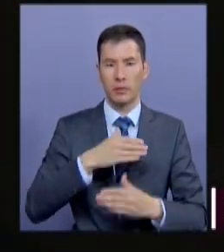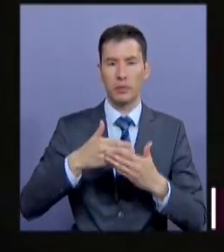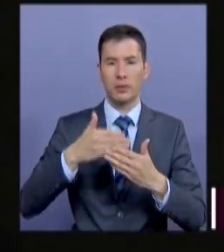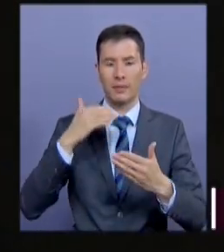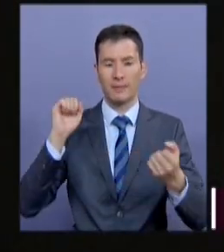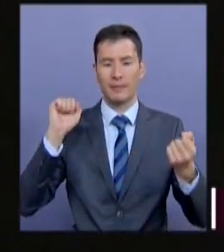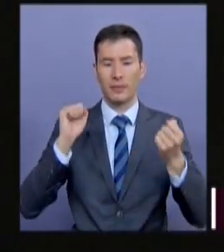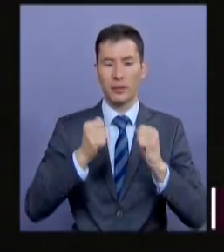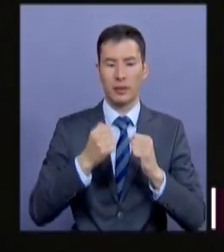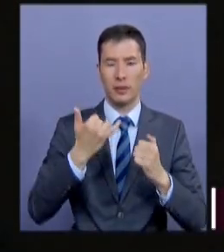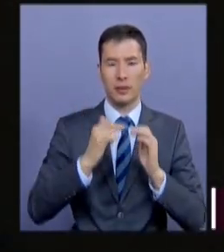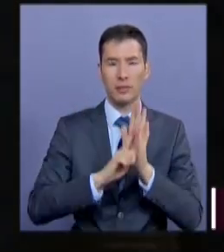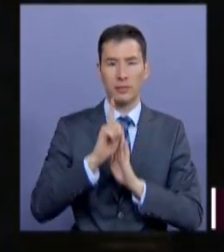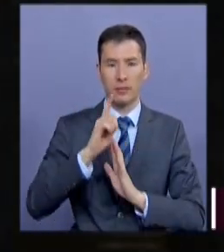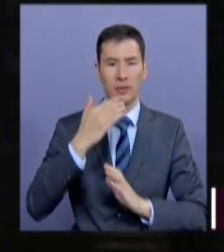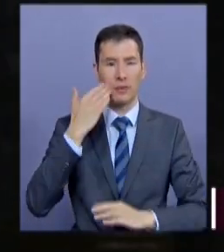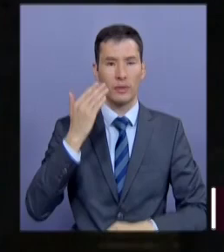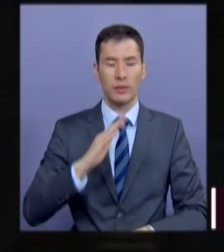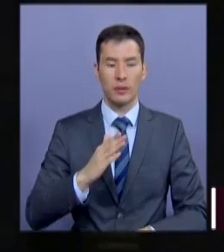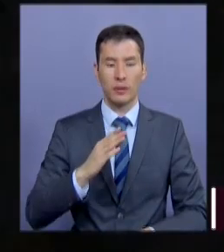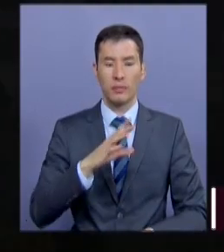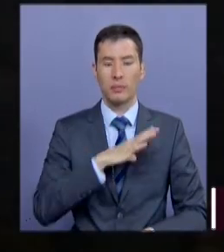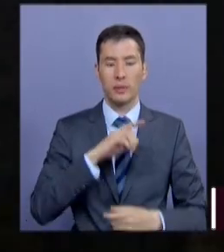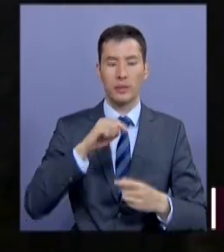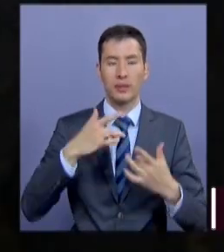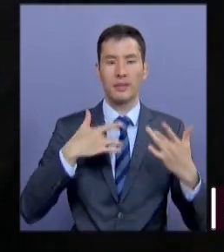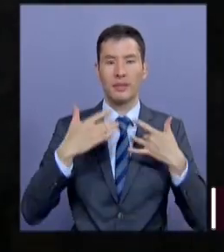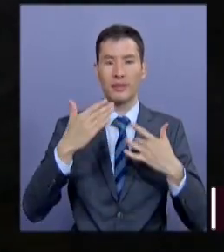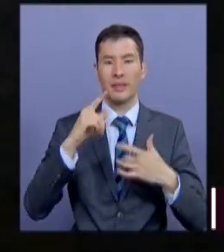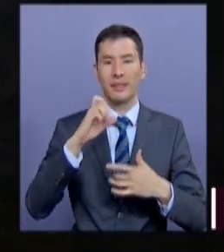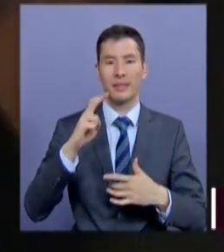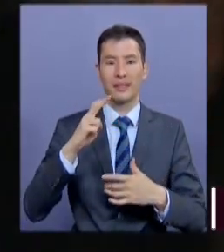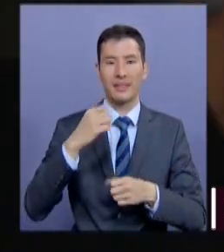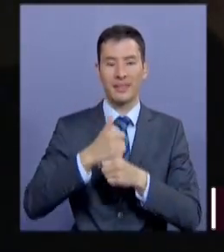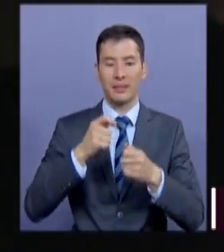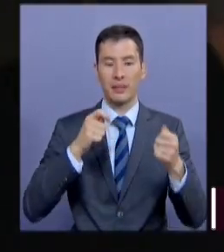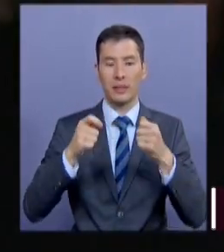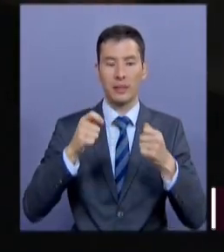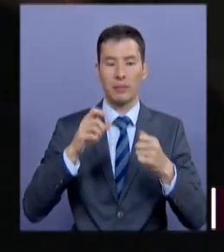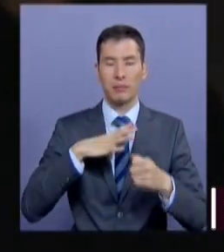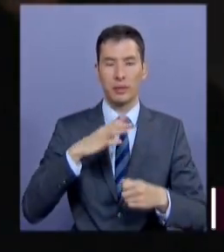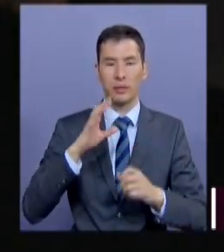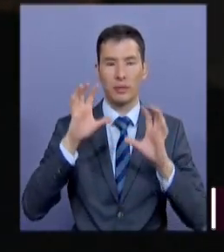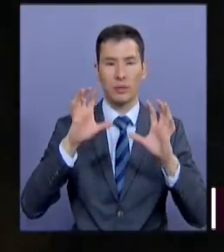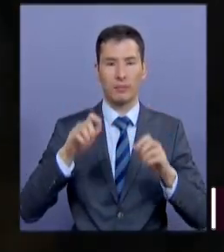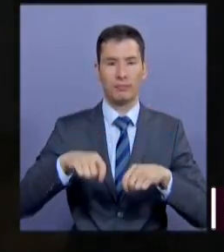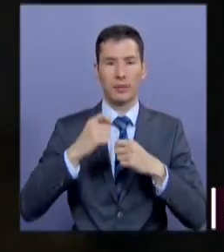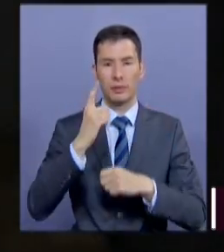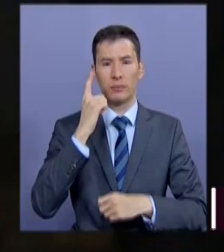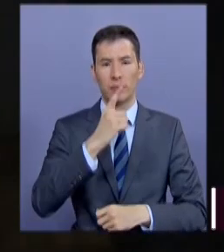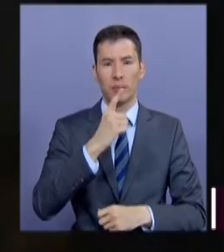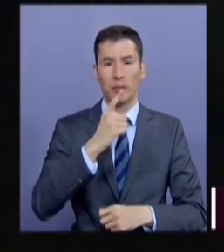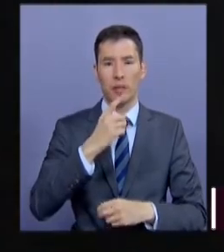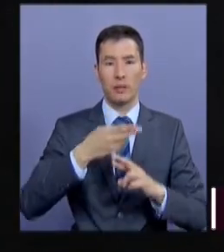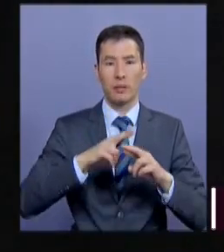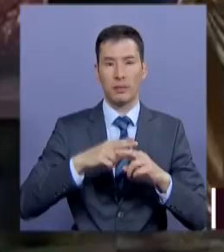артистер енді оңайға соқпайтынын жасырмайды. Тіпті театрдың экс-басшысы Бөрібаевтың заңсыз сөгіс жариялап кеткенін сотта